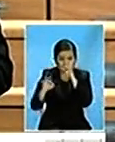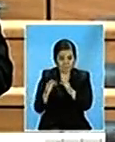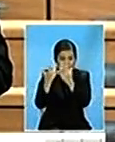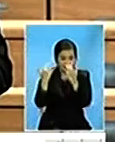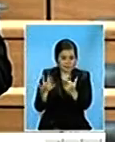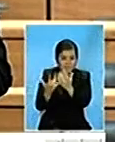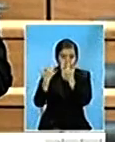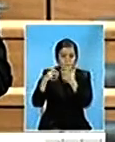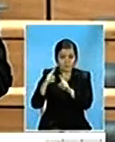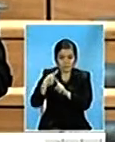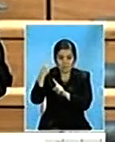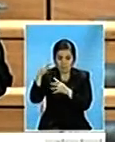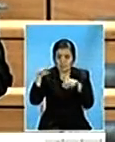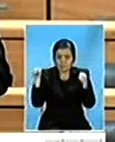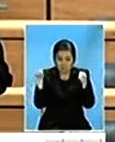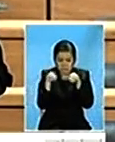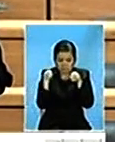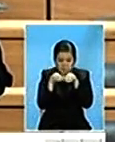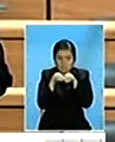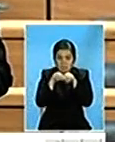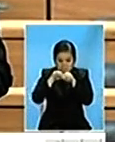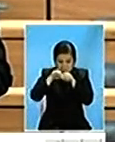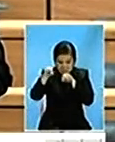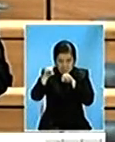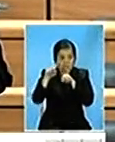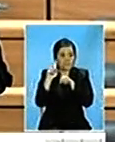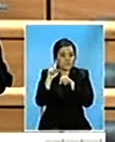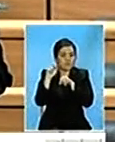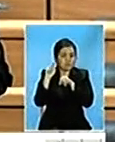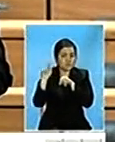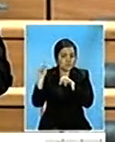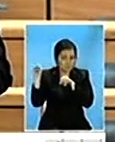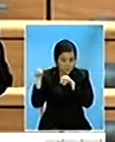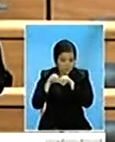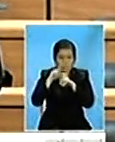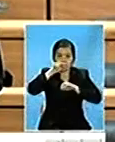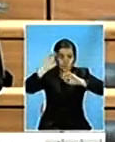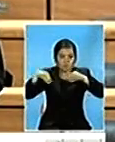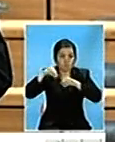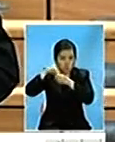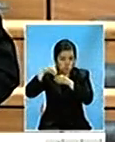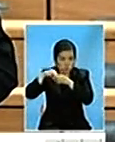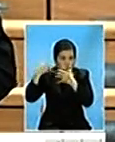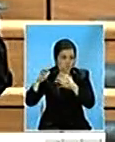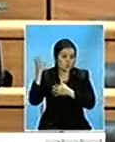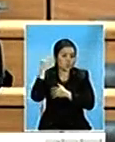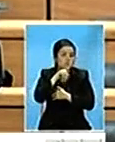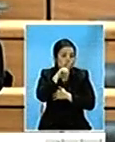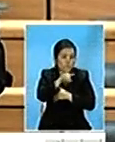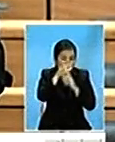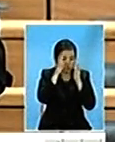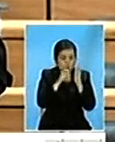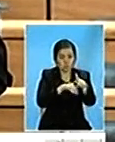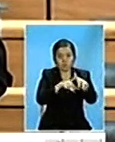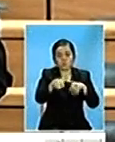นะครับเป็นเดือนและใกล้ประมาณ1กิโลที่ใกล้จะถึงนะครับแล้วเมื่อวานผมสอบถามไปยังที่ผู้ควรเคร่งว่